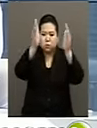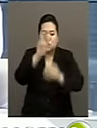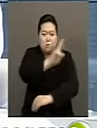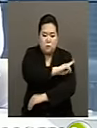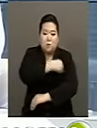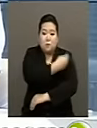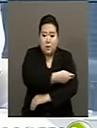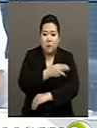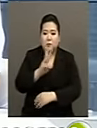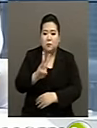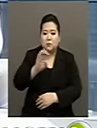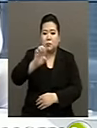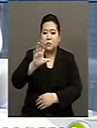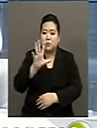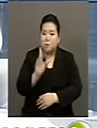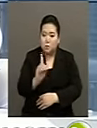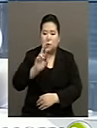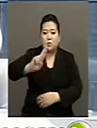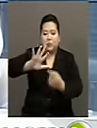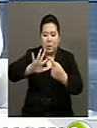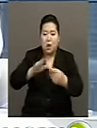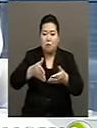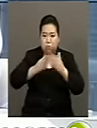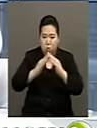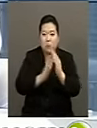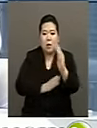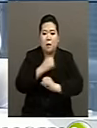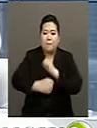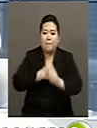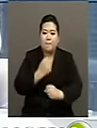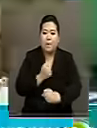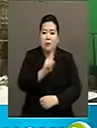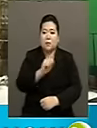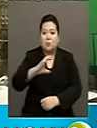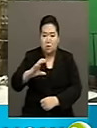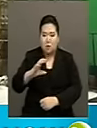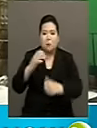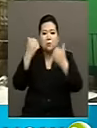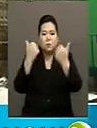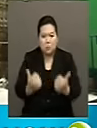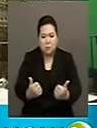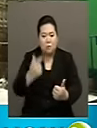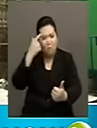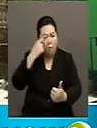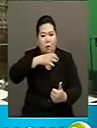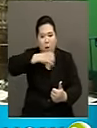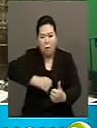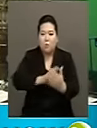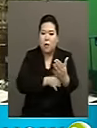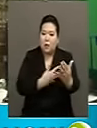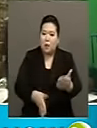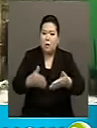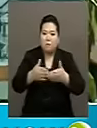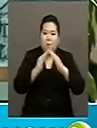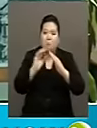าบาลวชิระภูเก็ตนะฮะคือตึกนี้อายุประมาณสัก100ปีแล้วตอนนี้โรงพยาบาลมีแนวคิดว่าจะสร้างตึกใหม่เพราะว่า